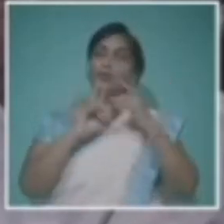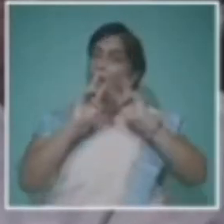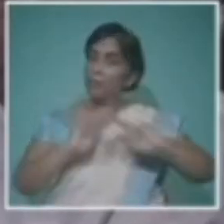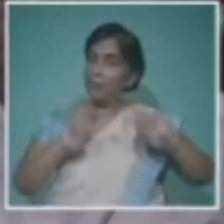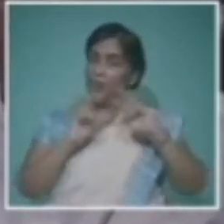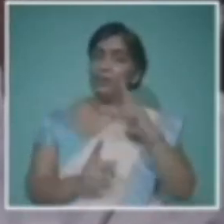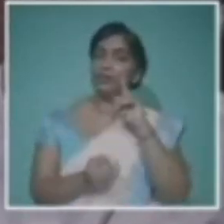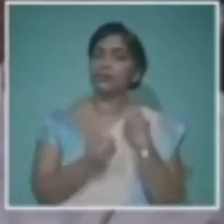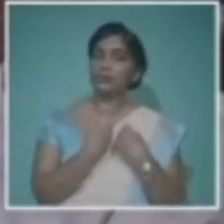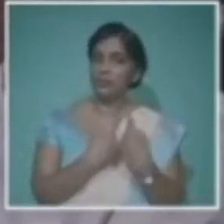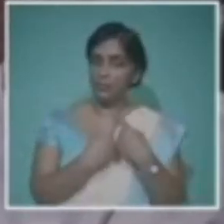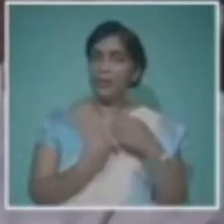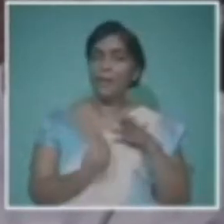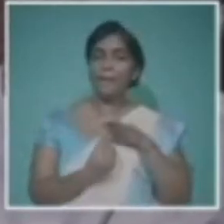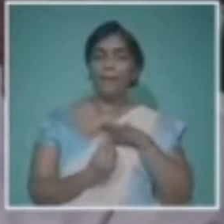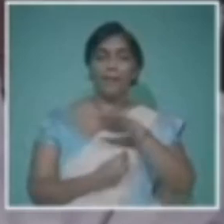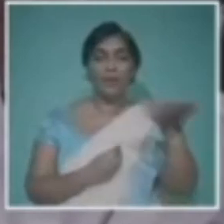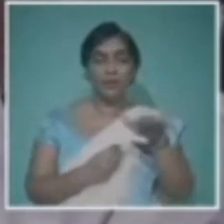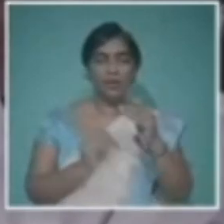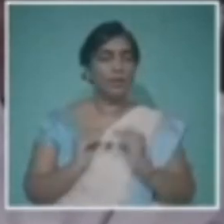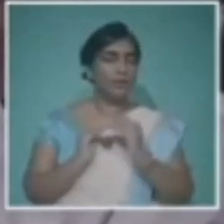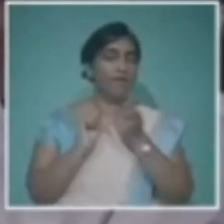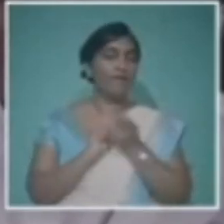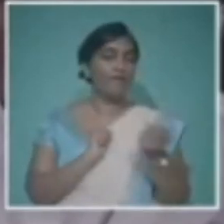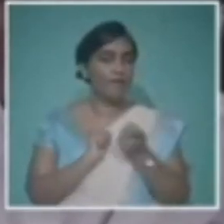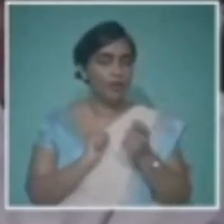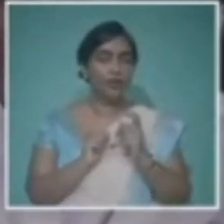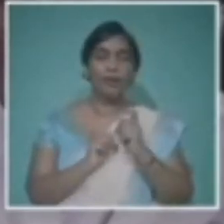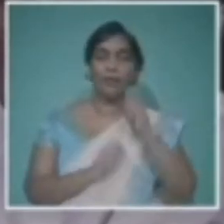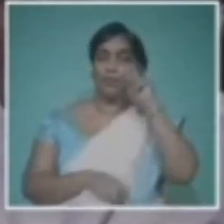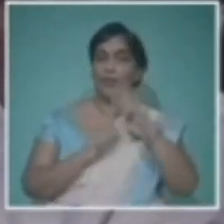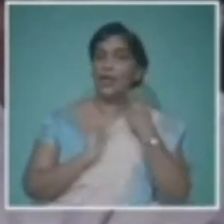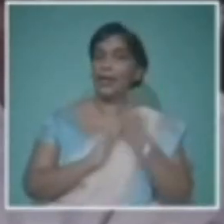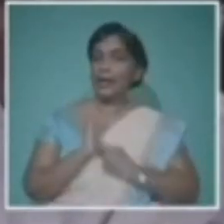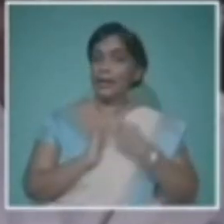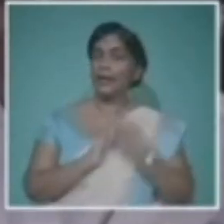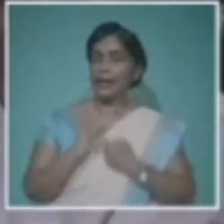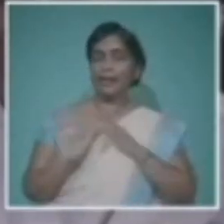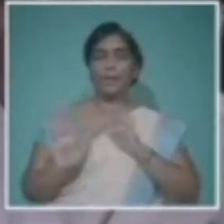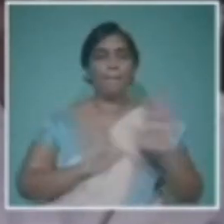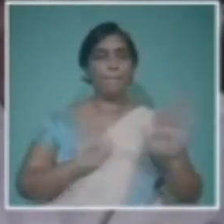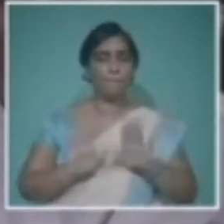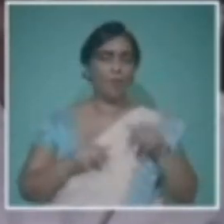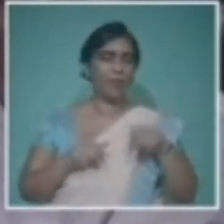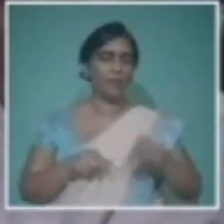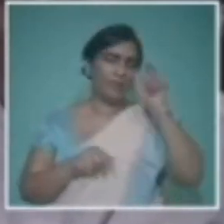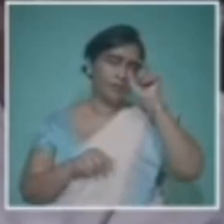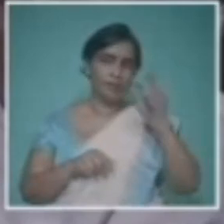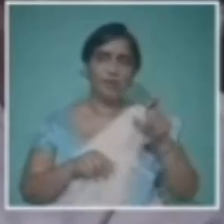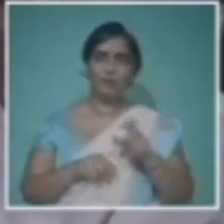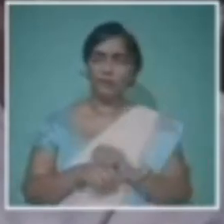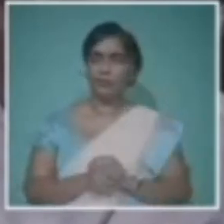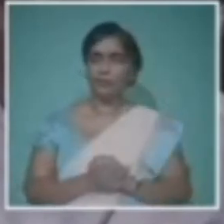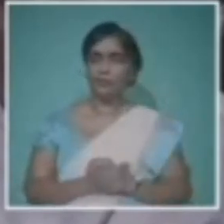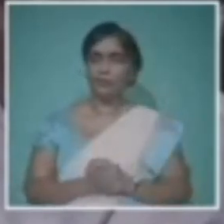හා විශ්ලේෂණ ප්‍රජා ආර්ථික සංවර්ධන වැඩමුළු සහ පාරිභෝගික නීති රීති පාලනය කිරීම දැන් බලන්න කාලය අවසන් වෙන